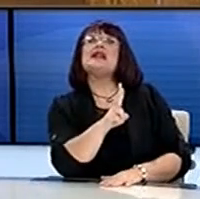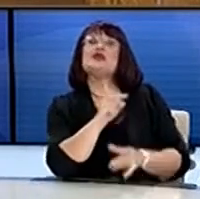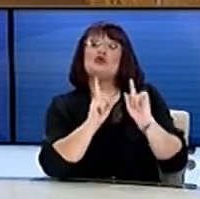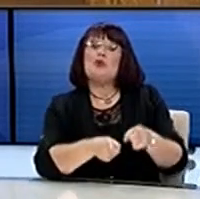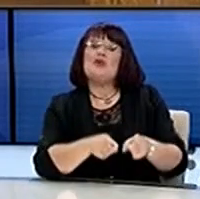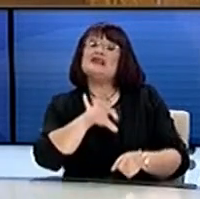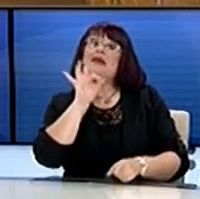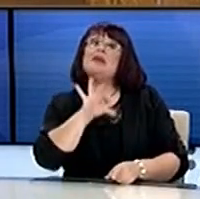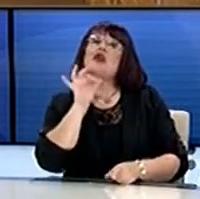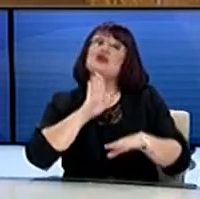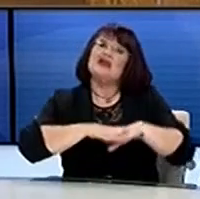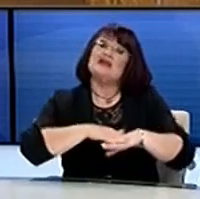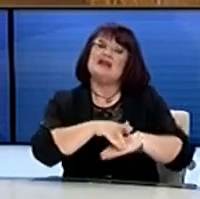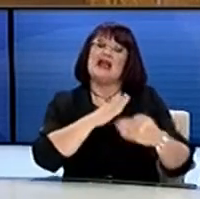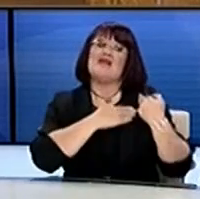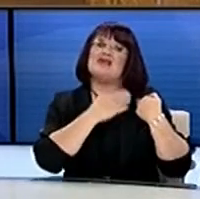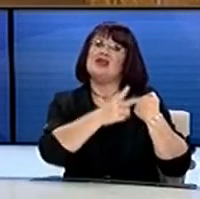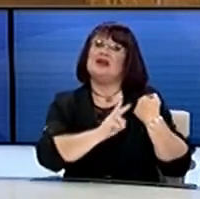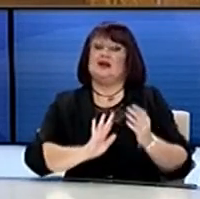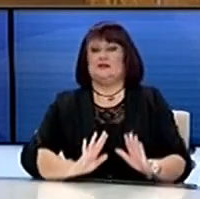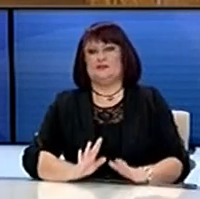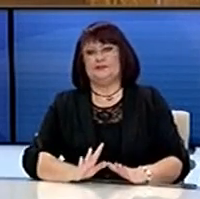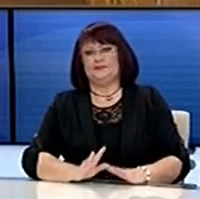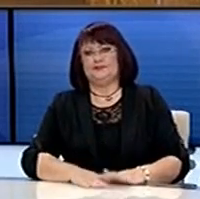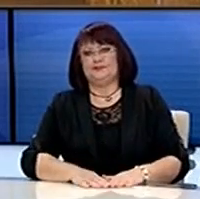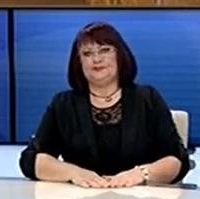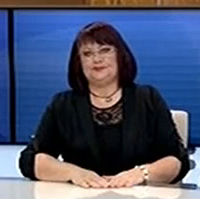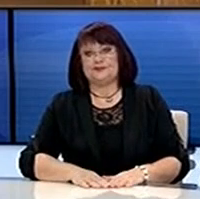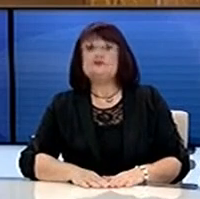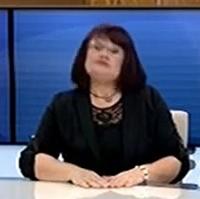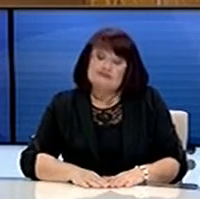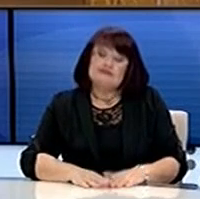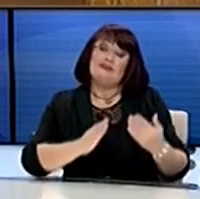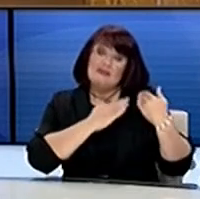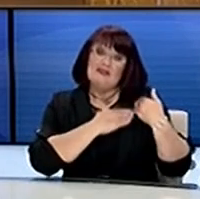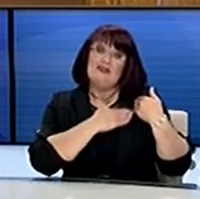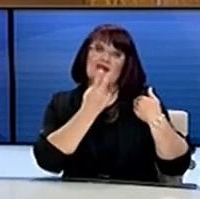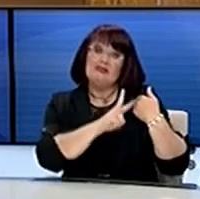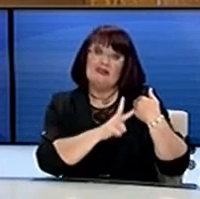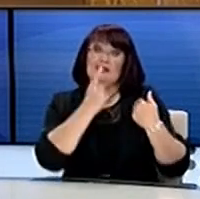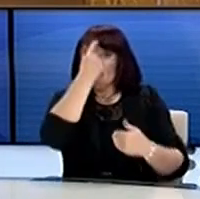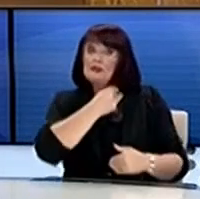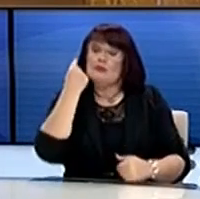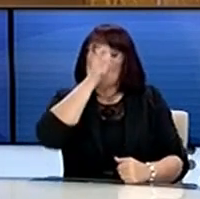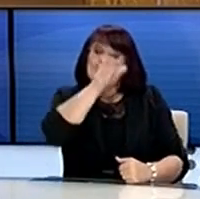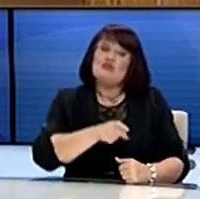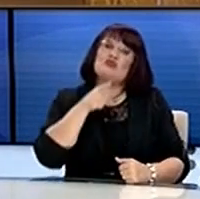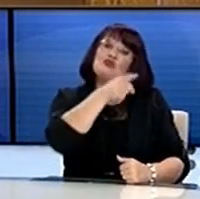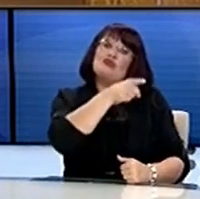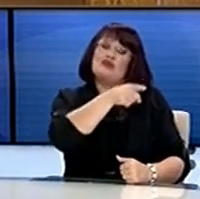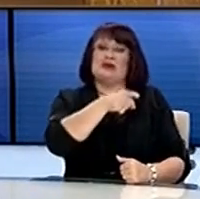είναι. Και η ευθύνη αυτών των επιλογών σας βαραίνει προσωπικά, κύριε